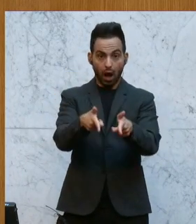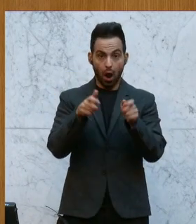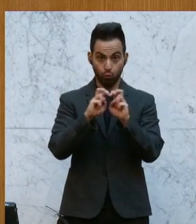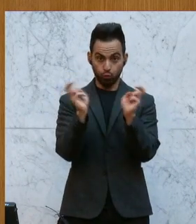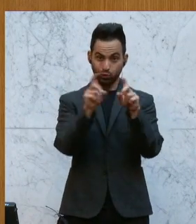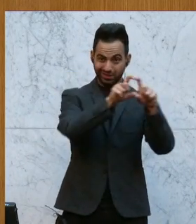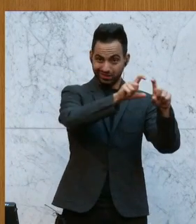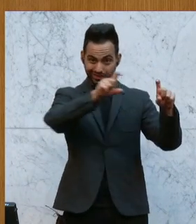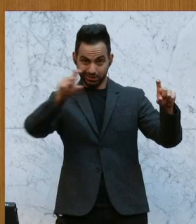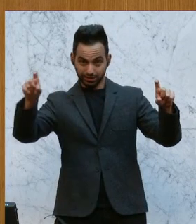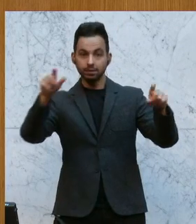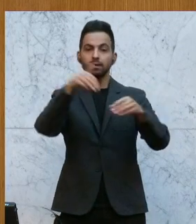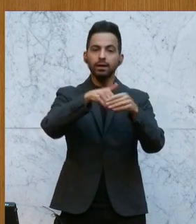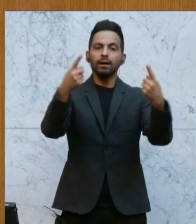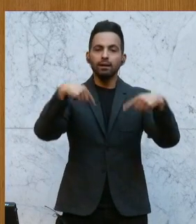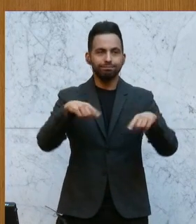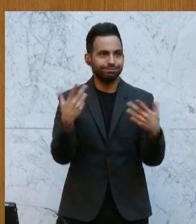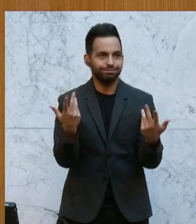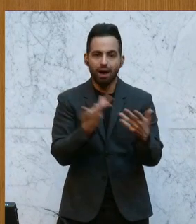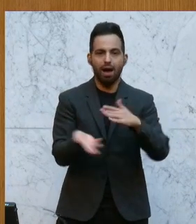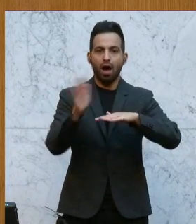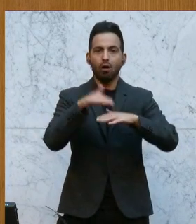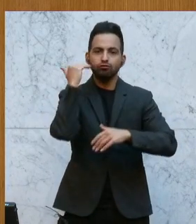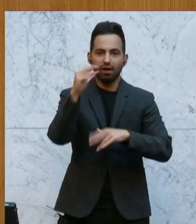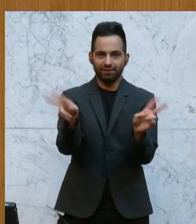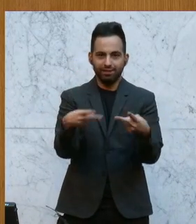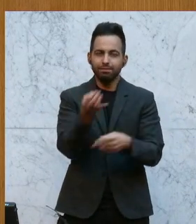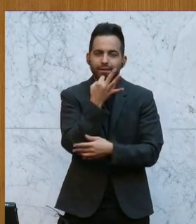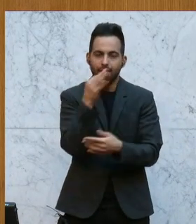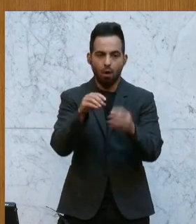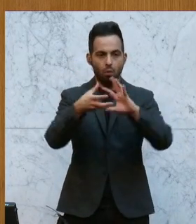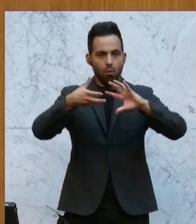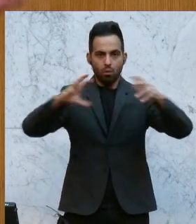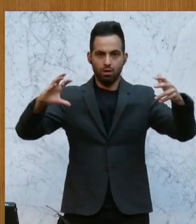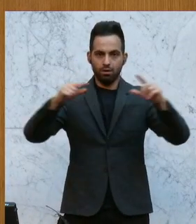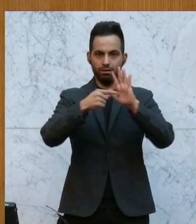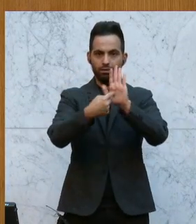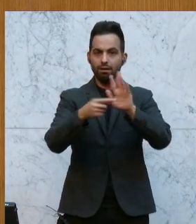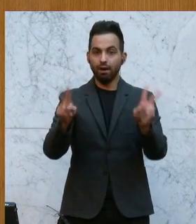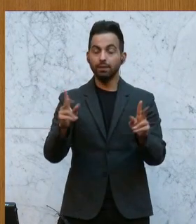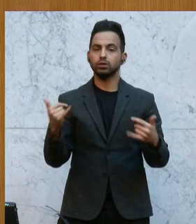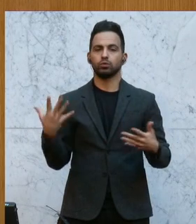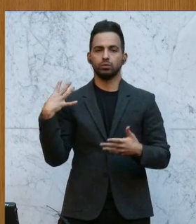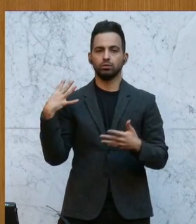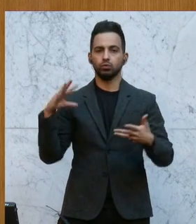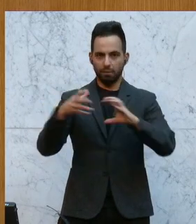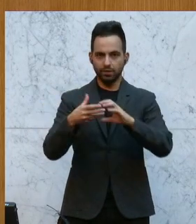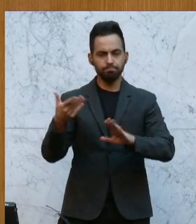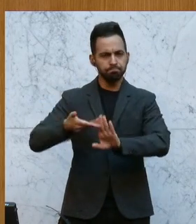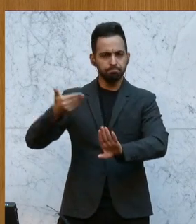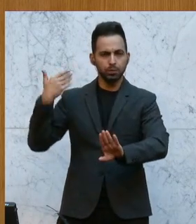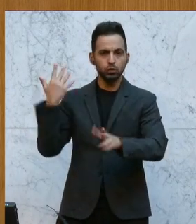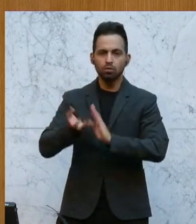ÖVP-Korruptionsuntersuchungsausschuss, treffender kaum sein könnte. Fassen wir jetzt einmal grob zusammen, es wurde schon vieles